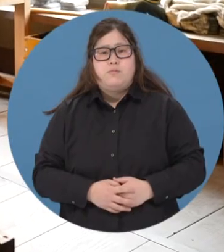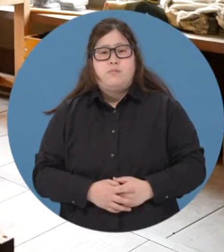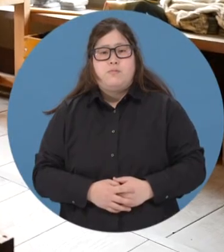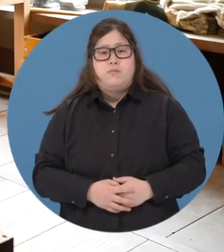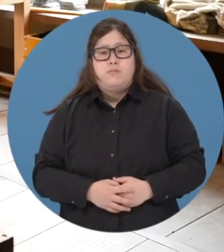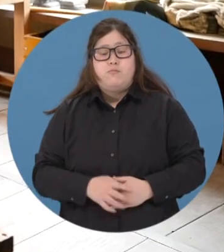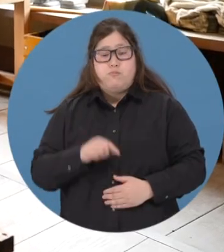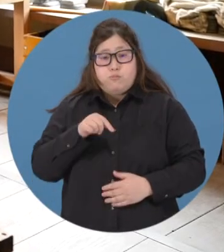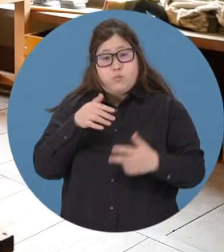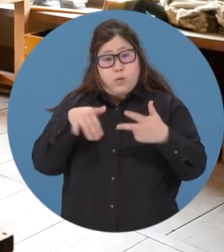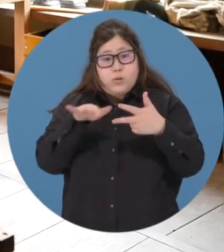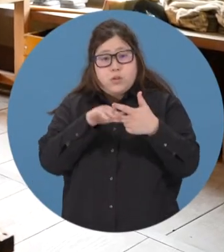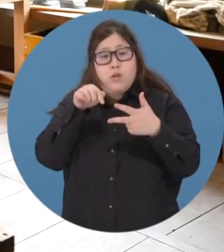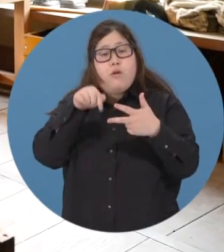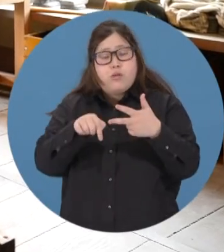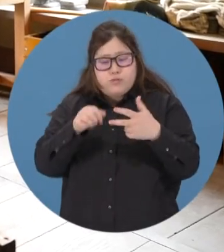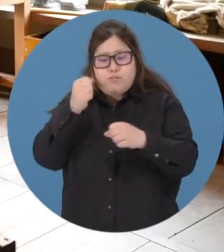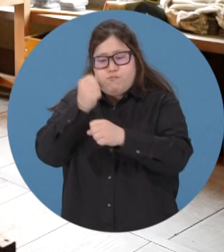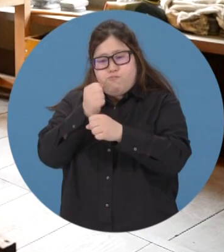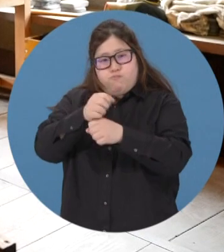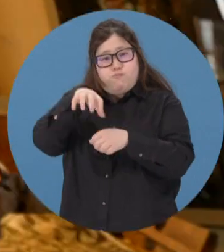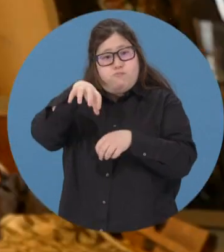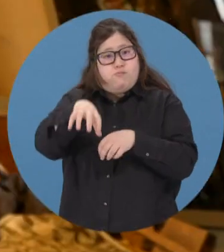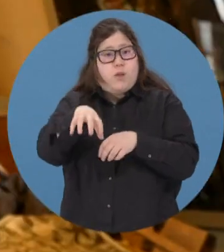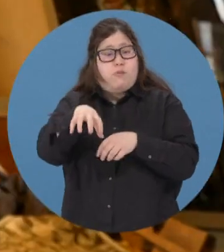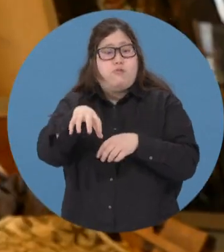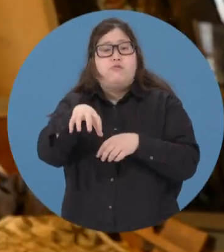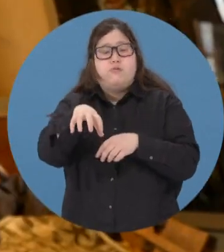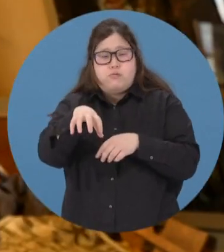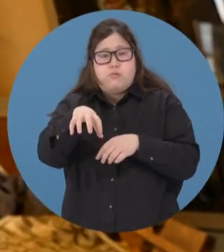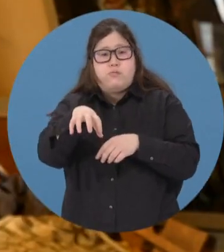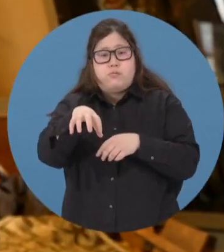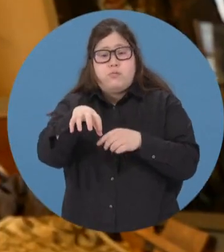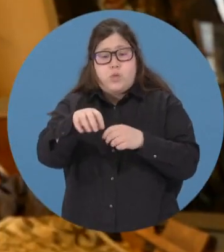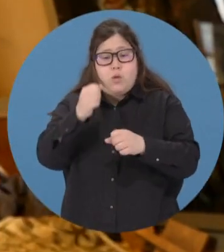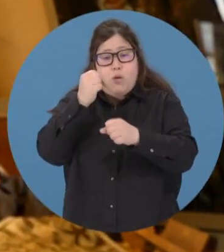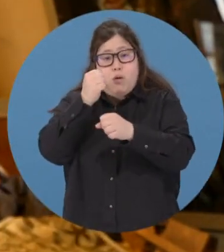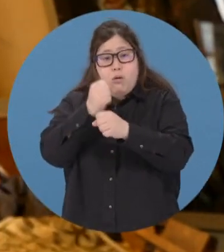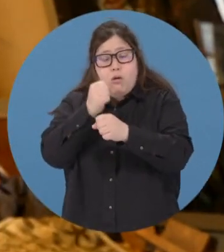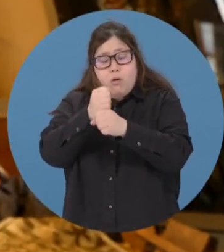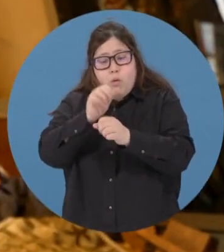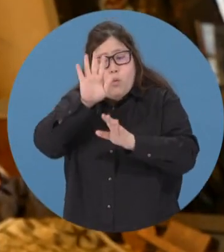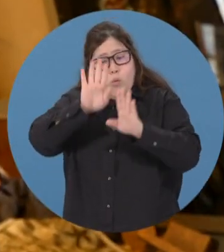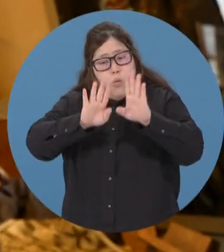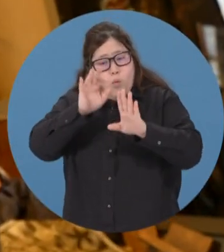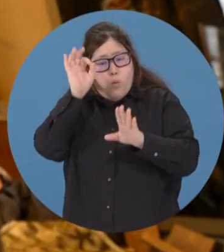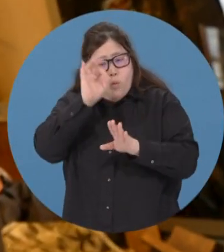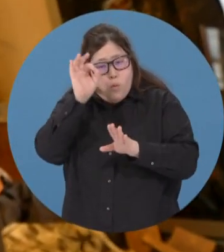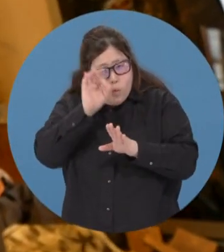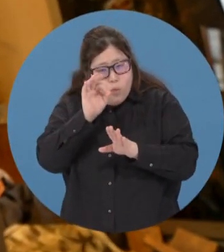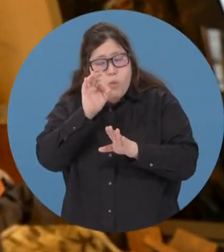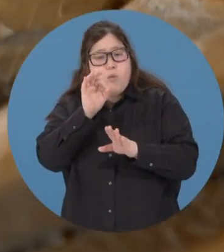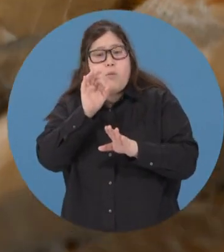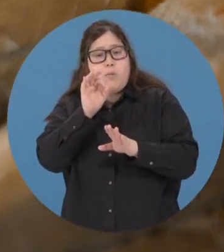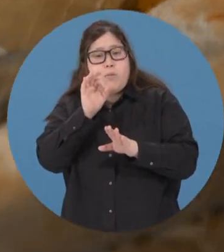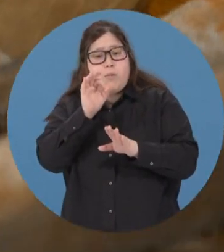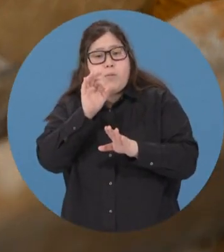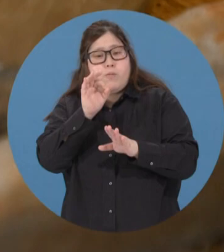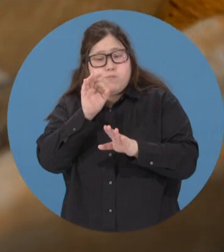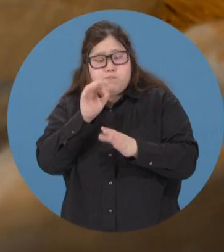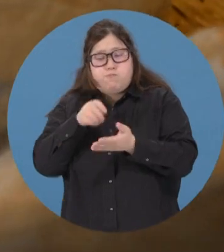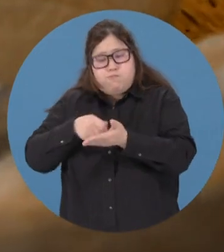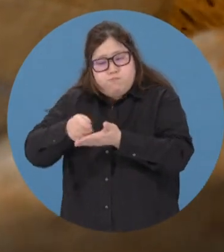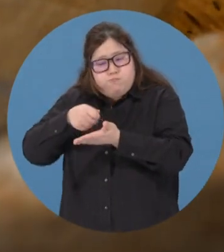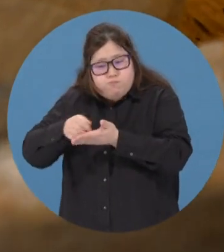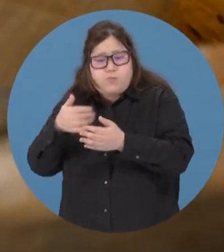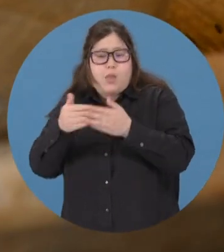そして検証案では工房も併設されており、職人の作業風景を見学できるほか、すずり彫り